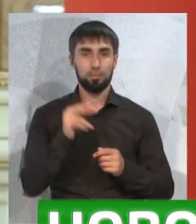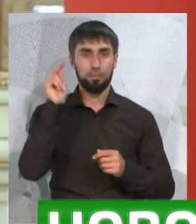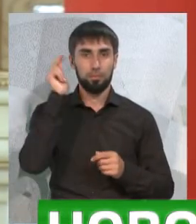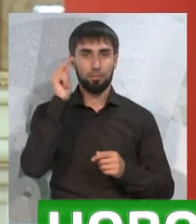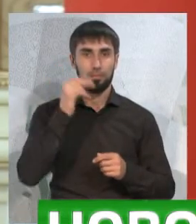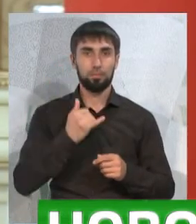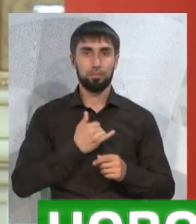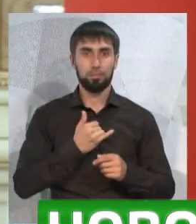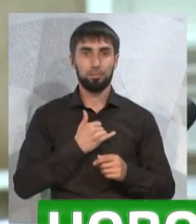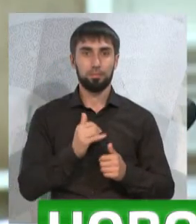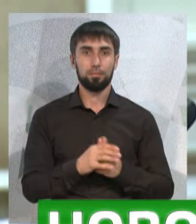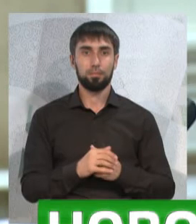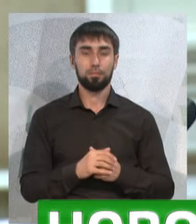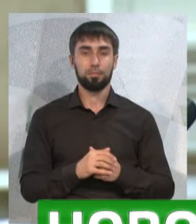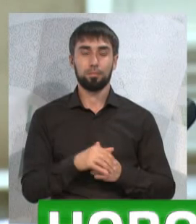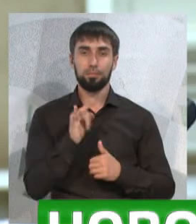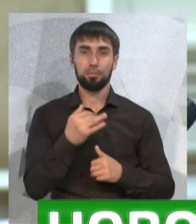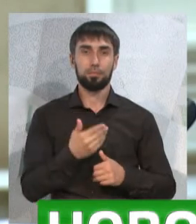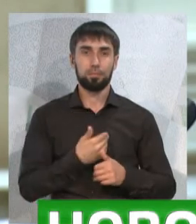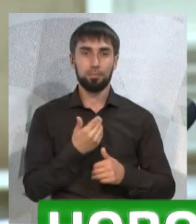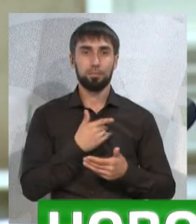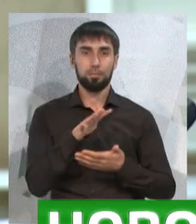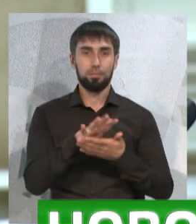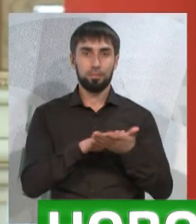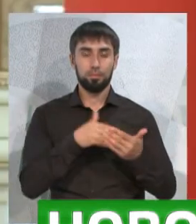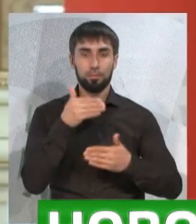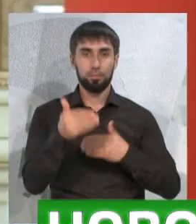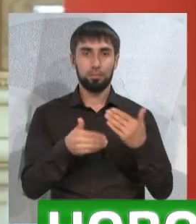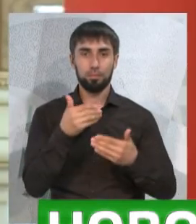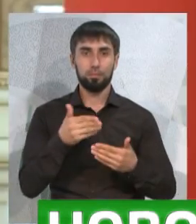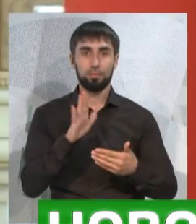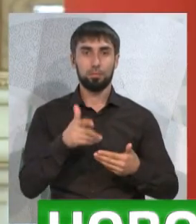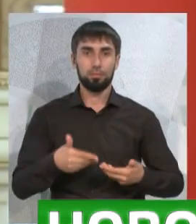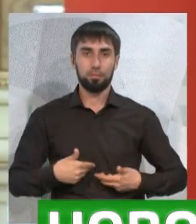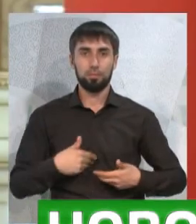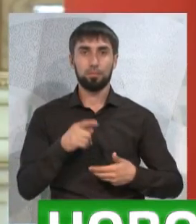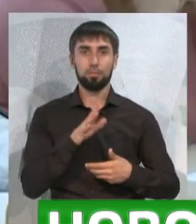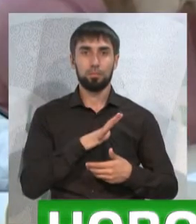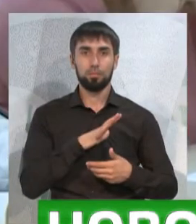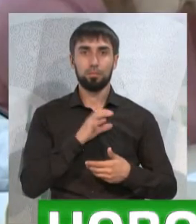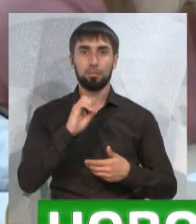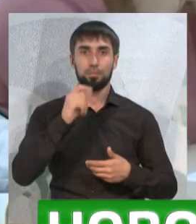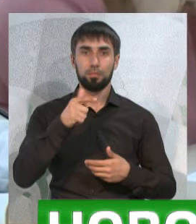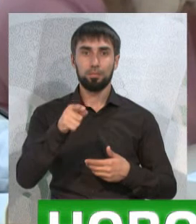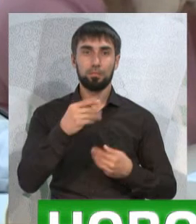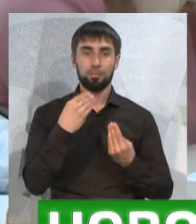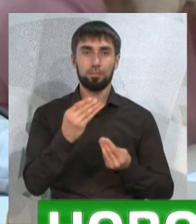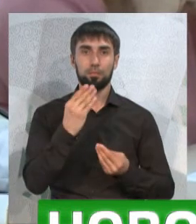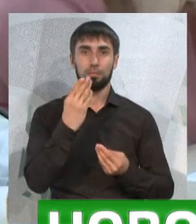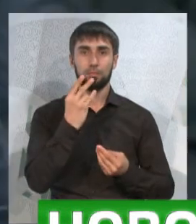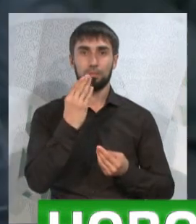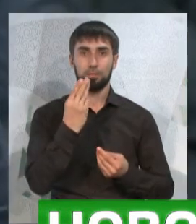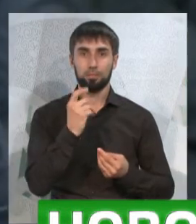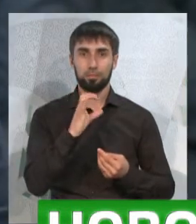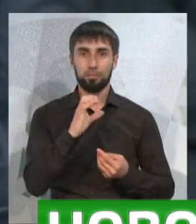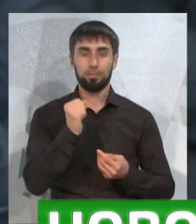учатся у нас и хотят продвигаться дальше в жизни, чтобы ЕГЭ им дает шанс для этого,